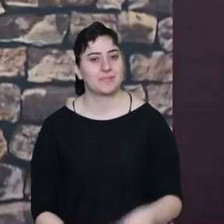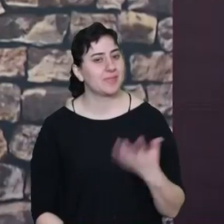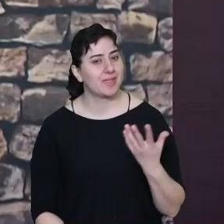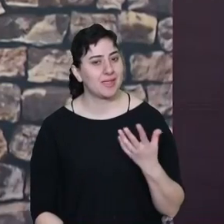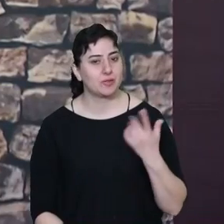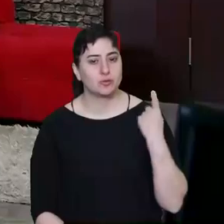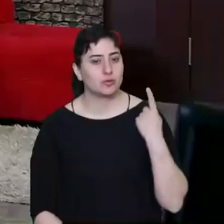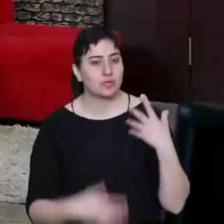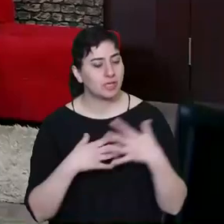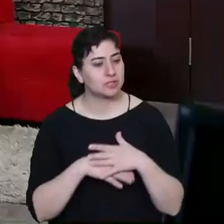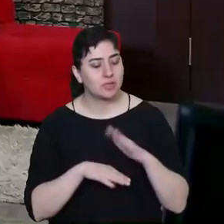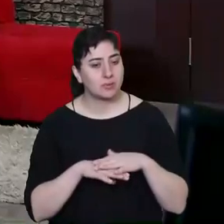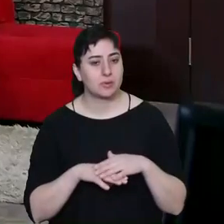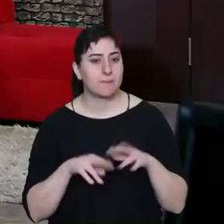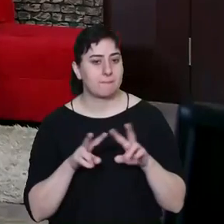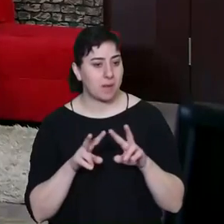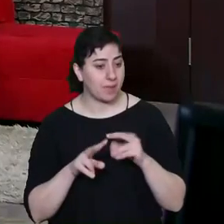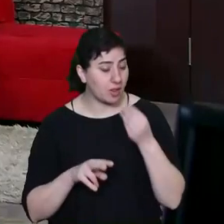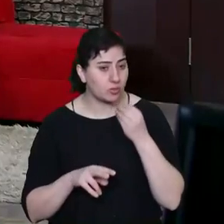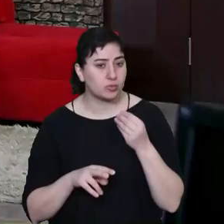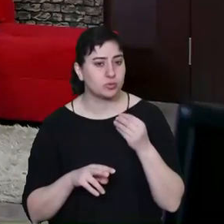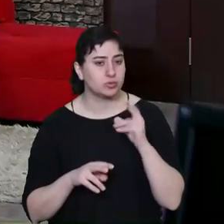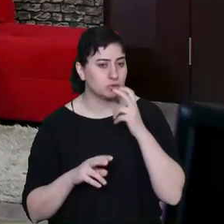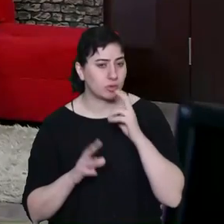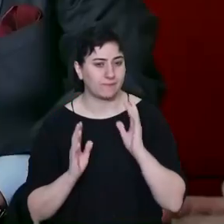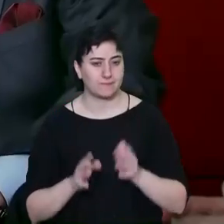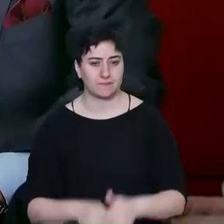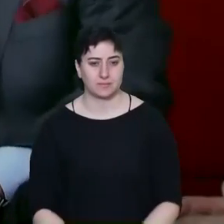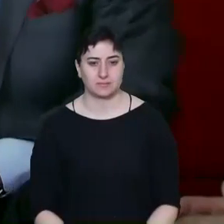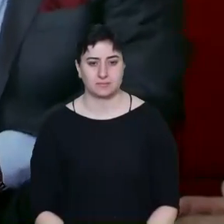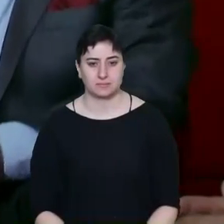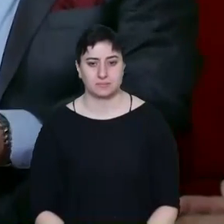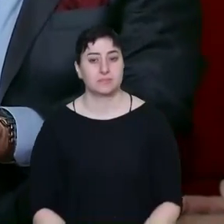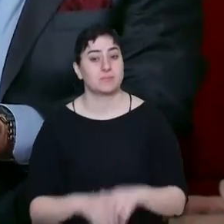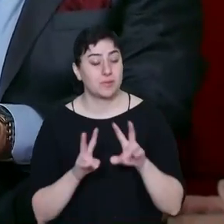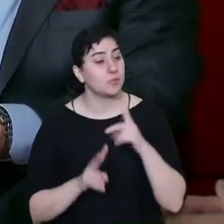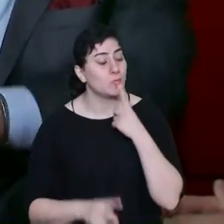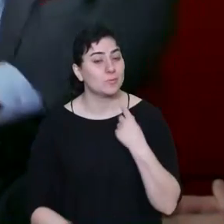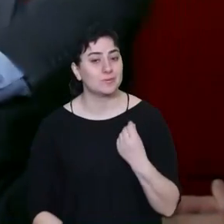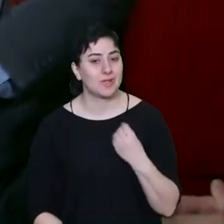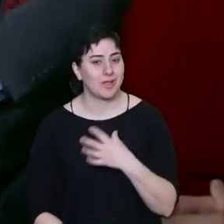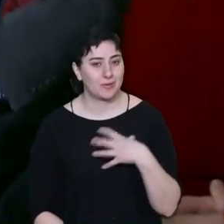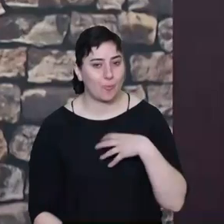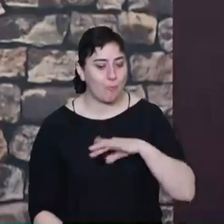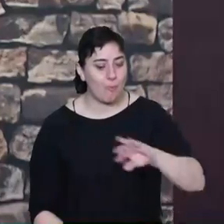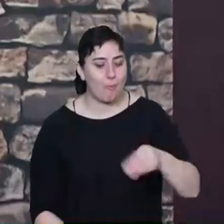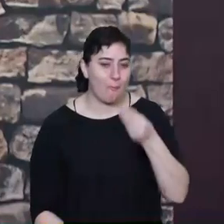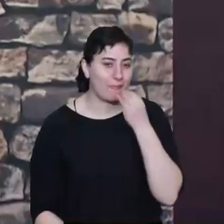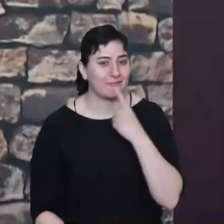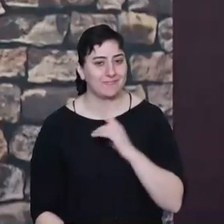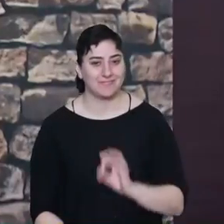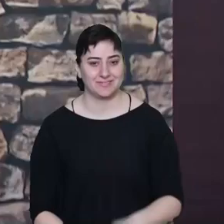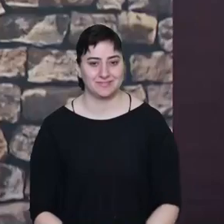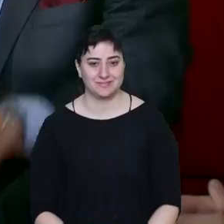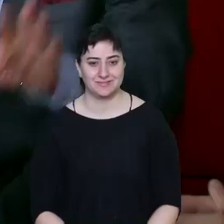Nasıl geçti dün gece? Menemen yedik. Hem de böyle soğanlı. Menemen fena değildi ama. Annem böyle bandıra bandıra yedi